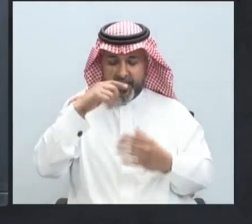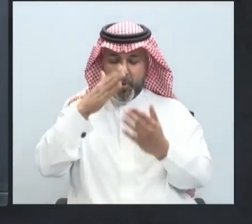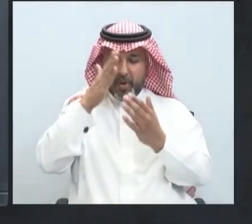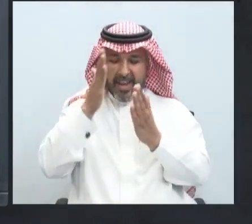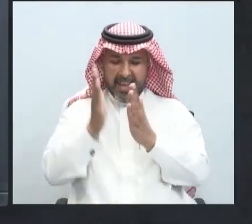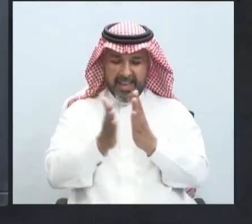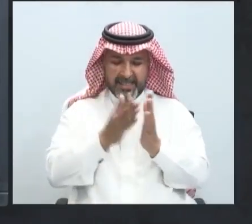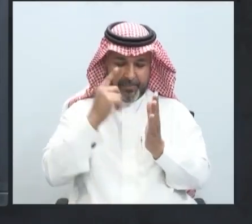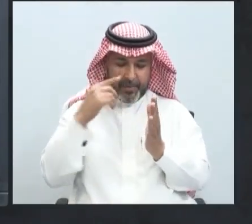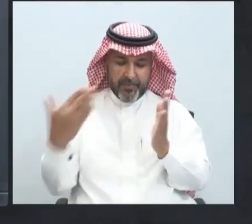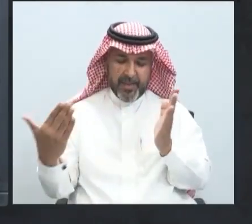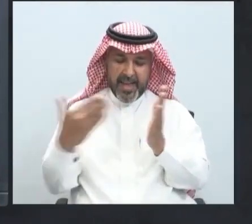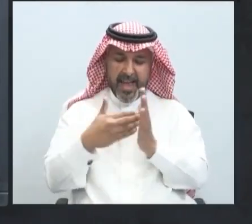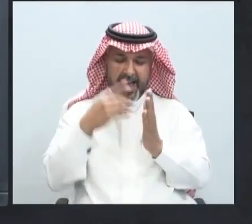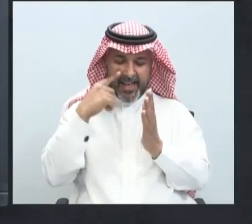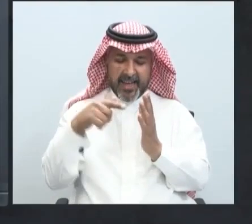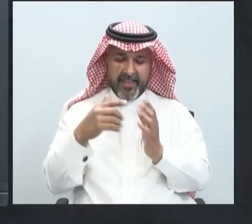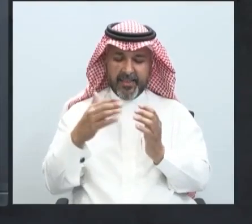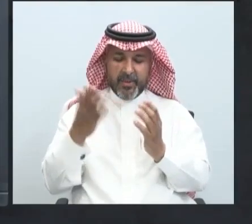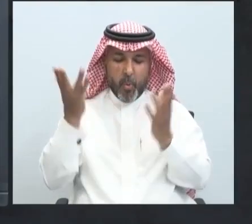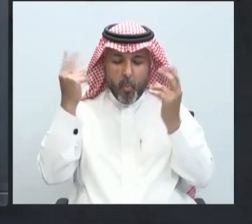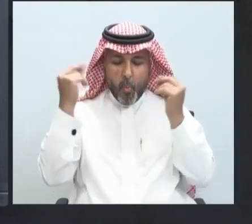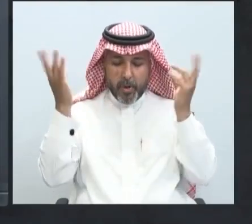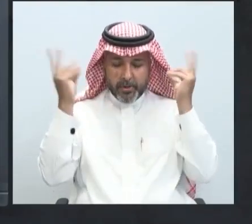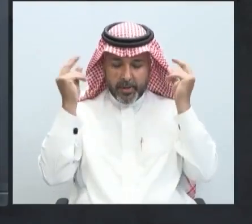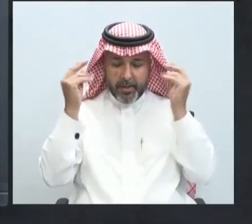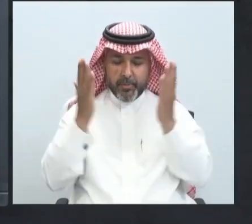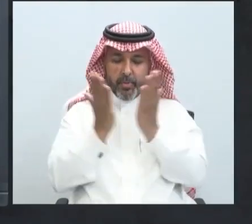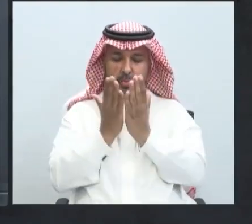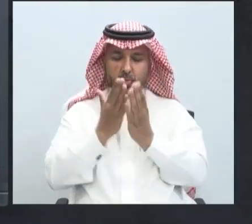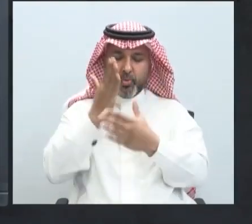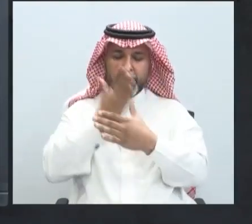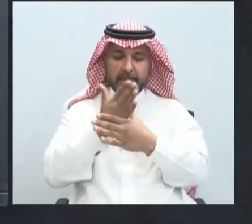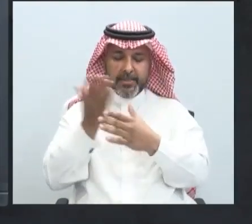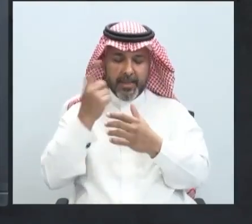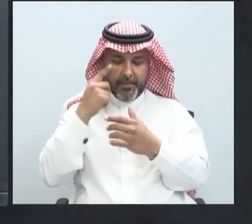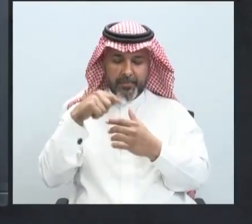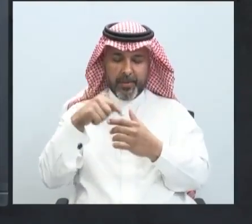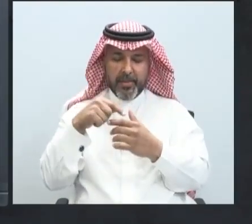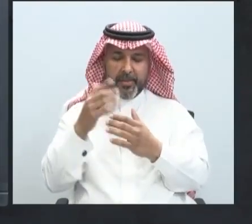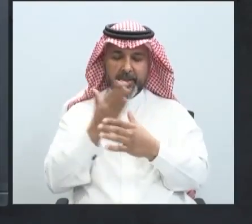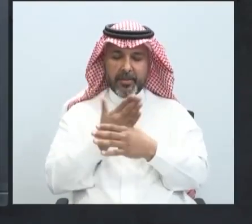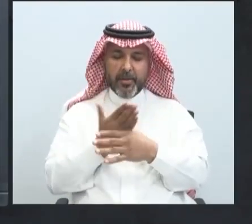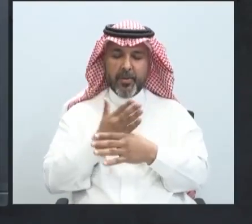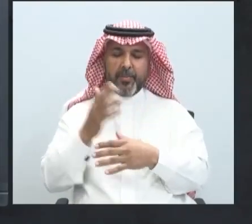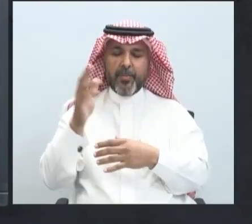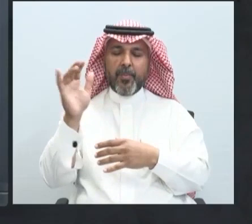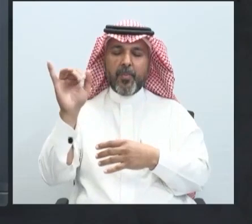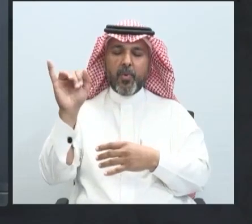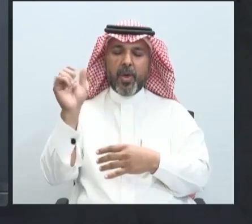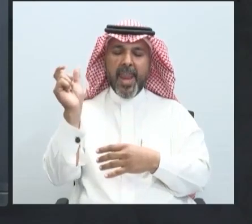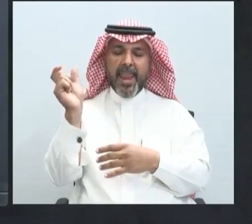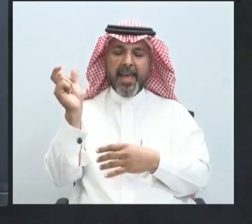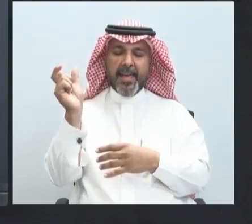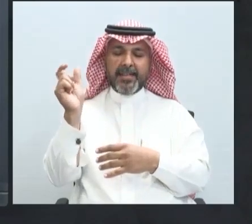النهائي وانتهينا بانقسام السيتوبلازم ولكن هنا في الانقسام المنصف سوف يحدث هنالك مرحلتين خلال هذا الانقسام